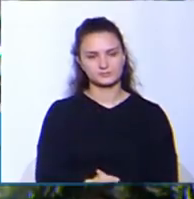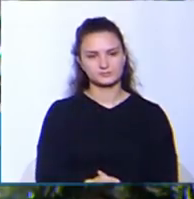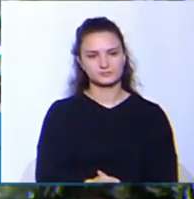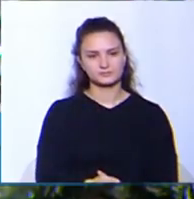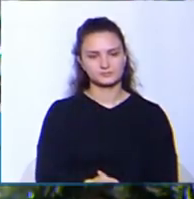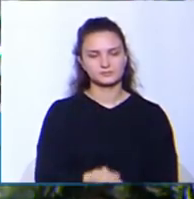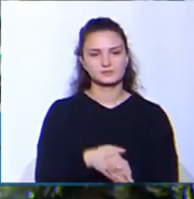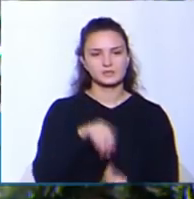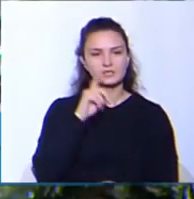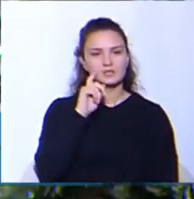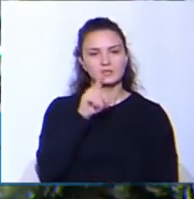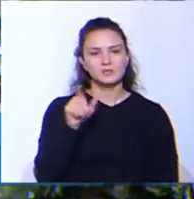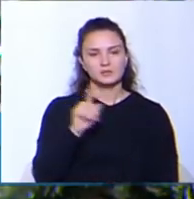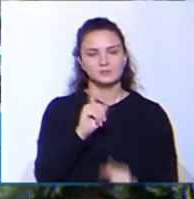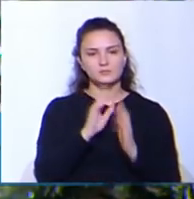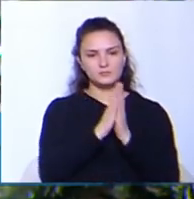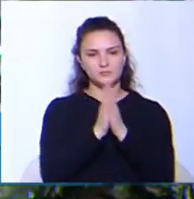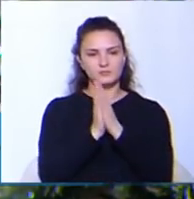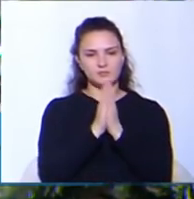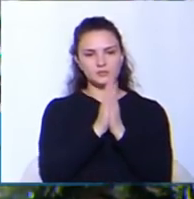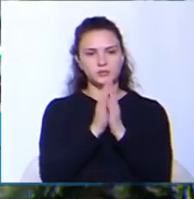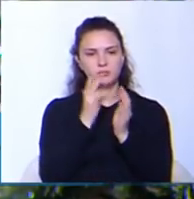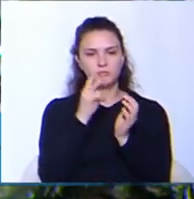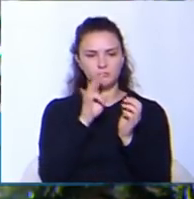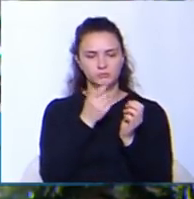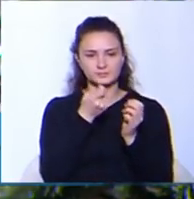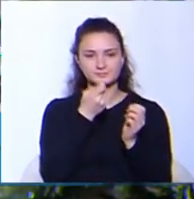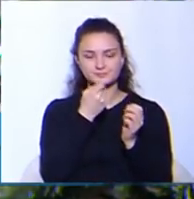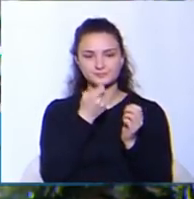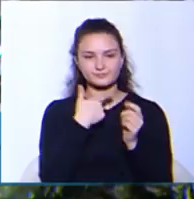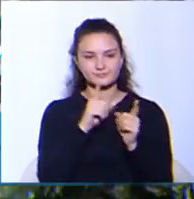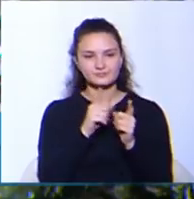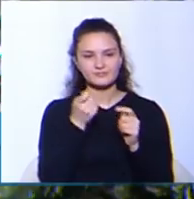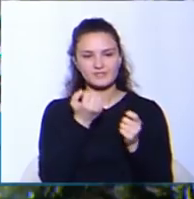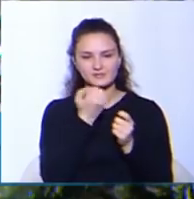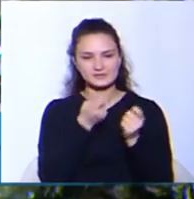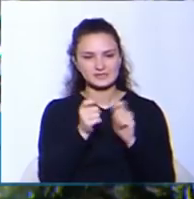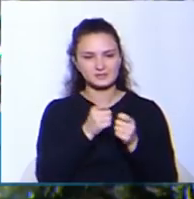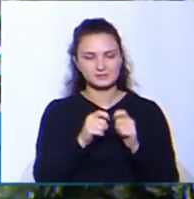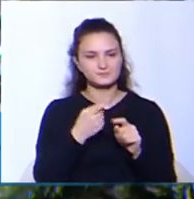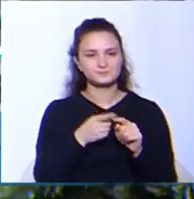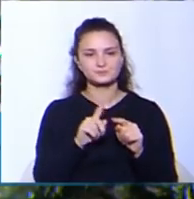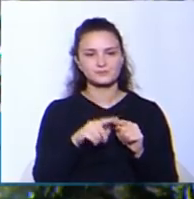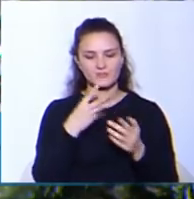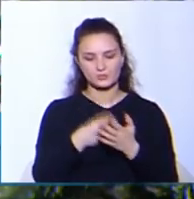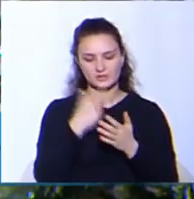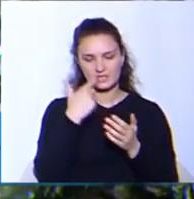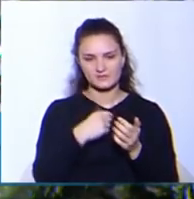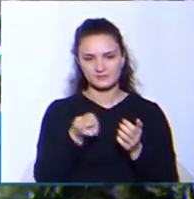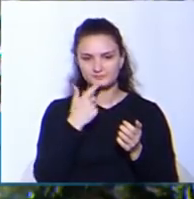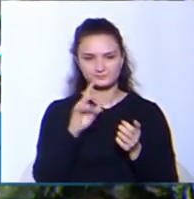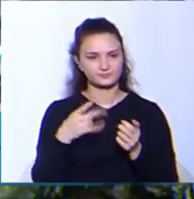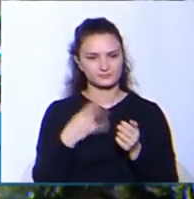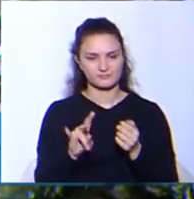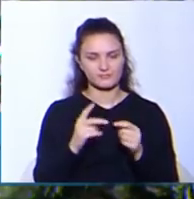სთხოვეთ ახალგაზრდებს რომ არ დააგემოვდონ ბჭყალებში ეს ნივთიერებები არ ჩაატარონ ექსპერიმენტები საკუთარ თავზე